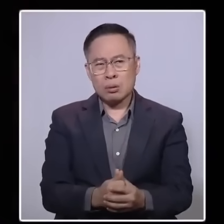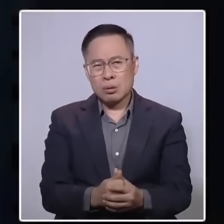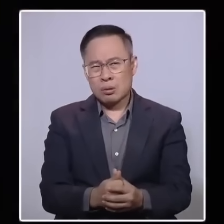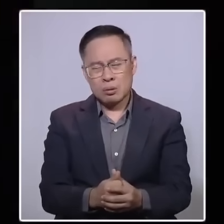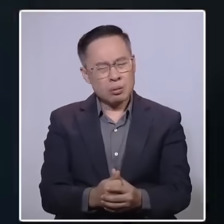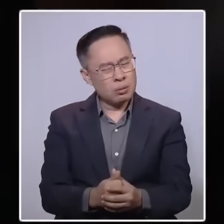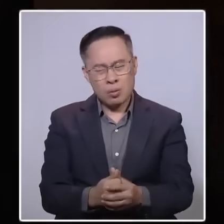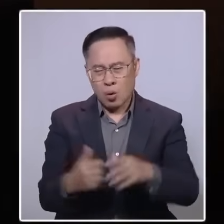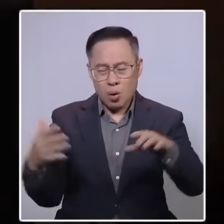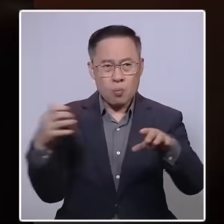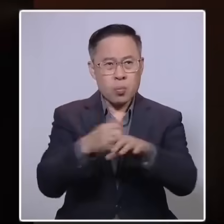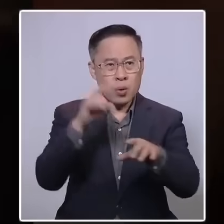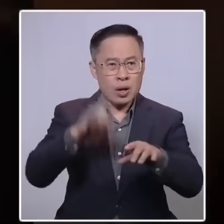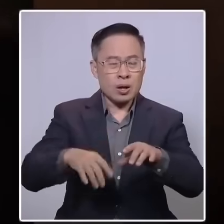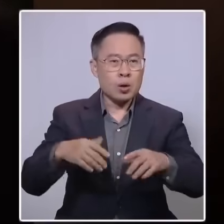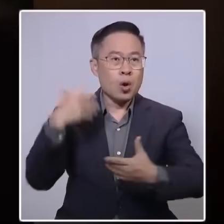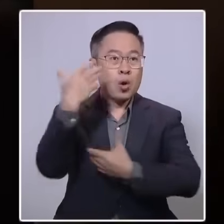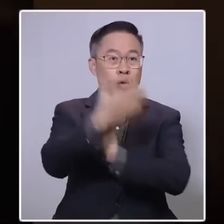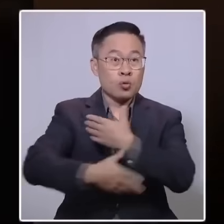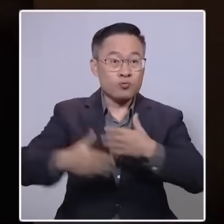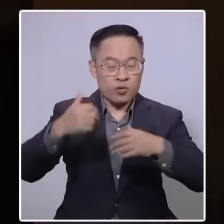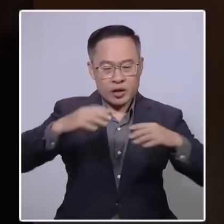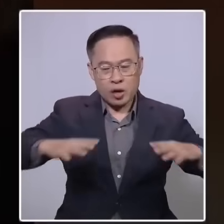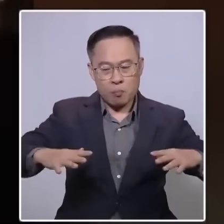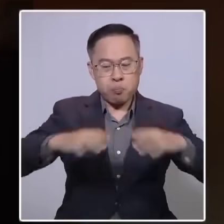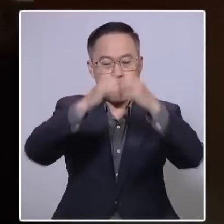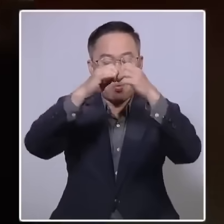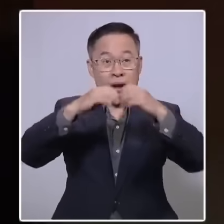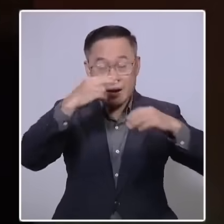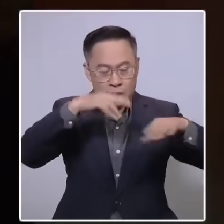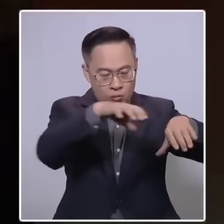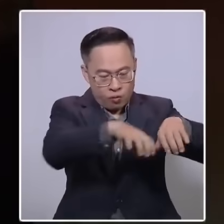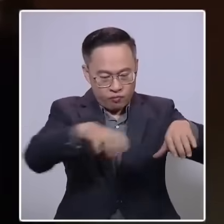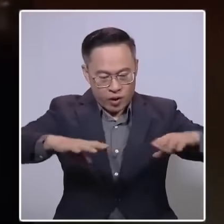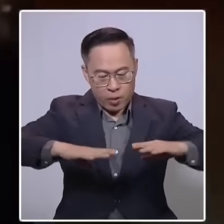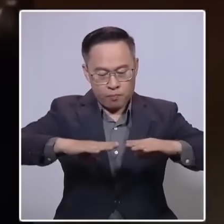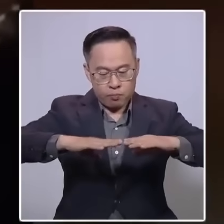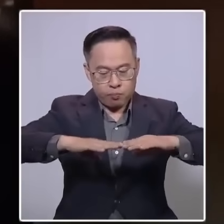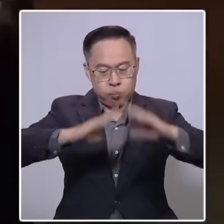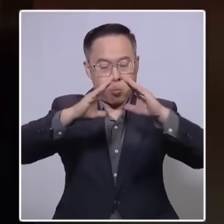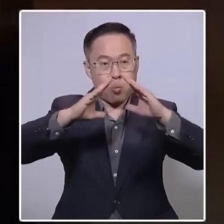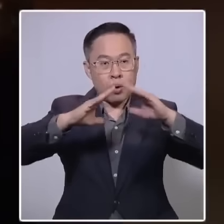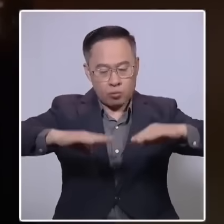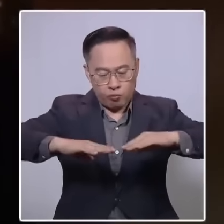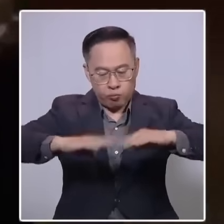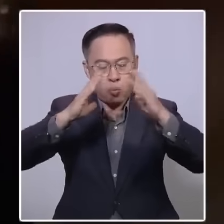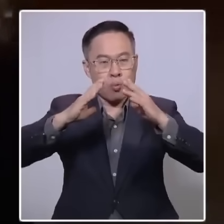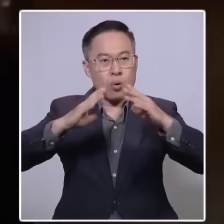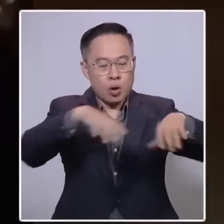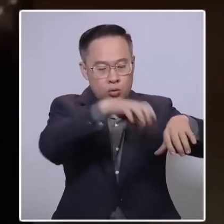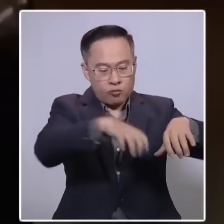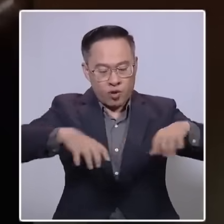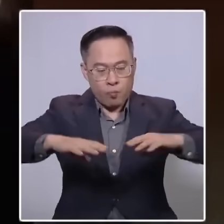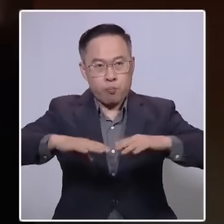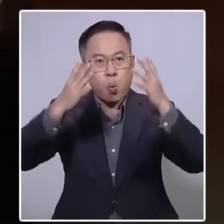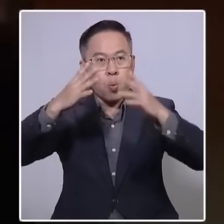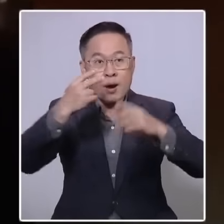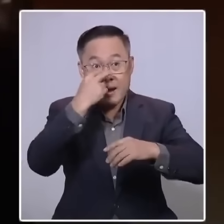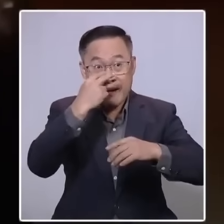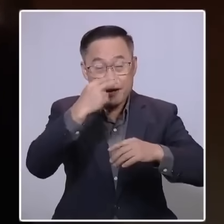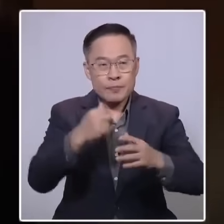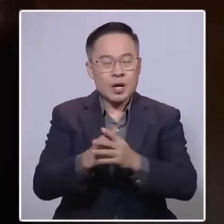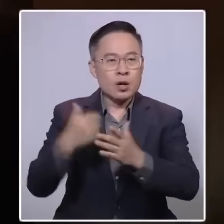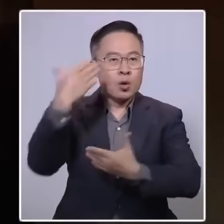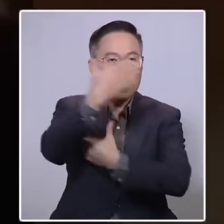ขบวนรถไฟนี่มันยกขึ้นจากรางเลยนะคะชนแรงมากวินาทีของรถไฟขบวน109เป็นร